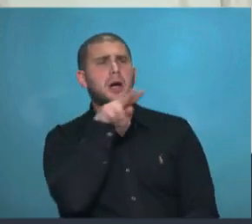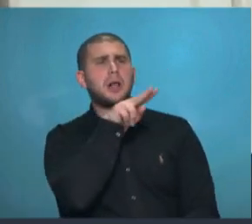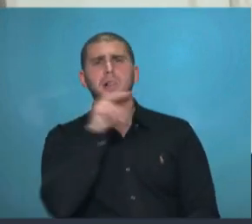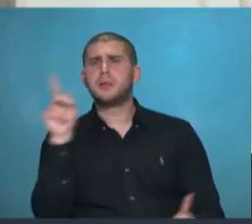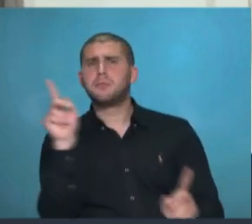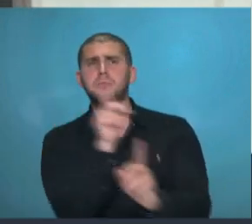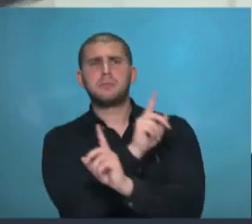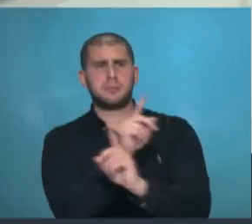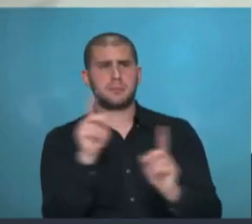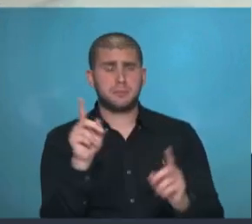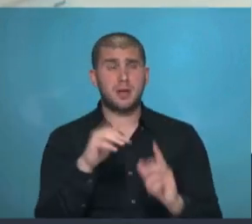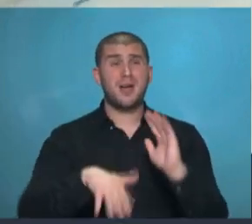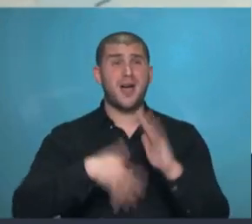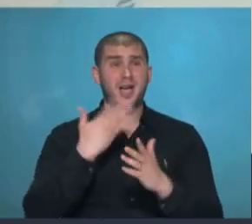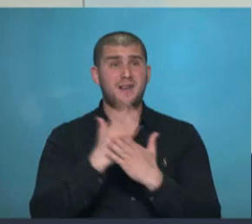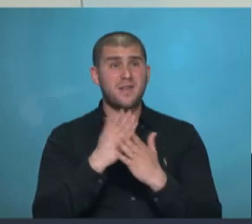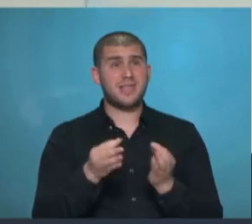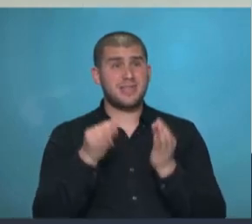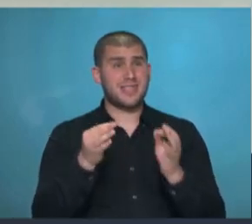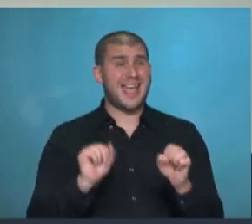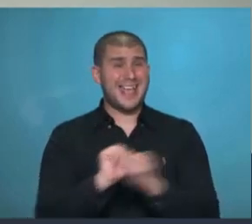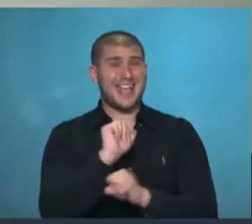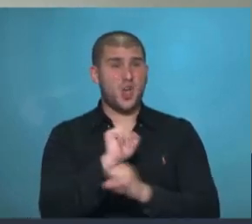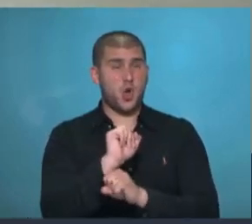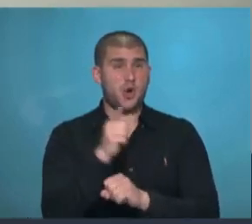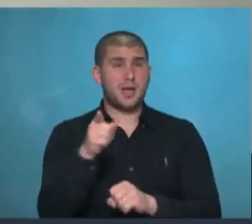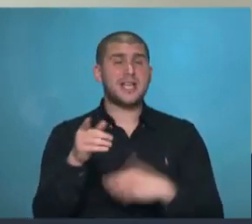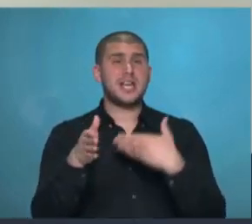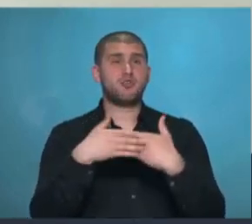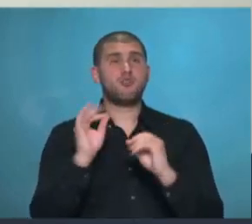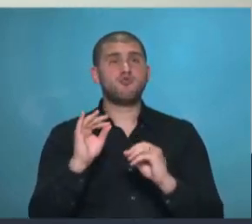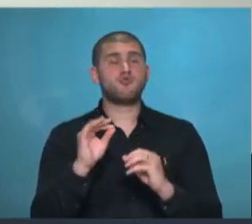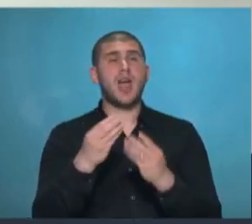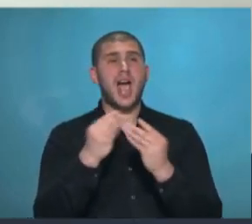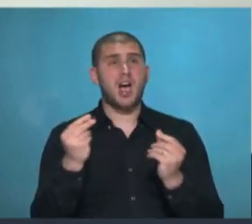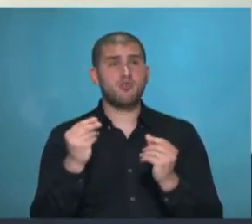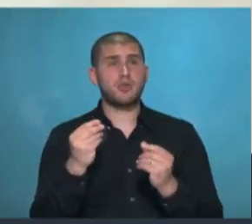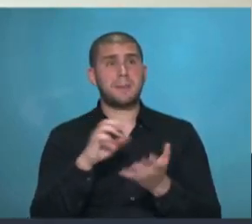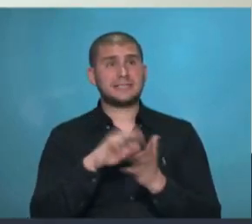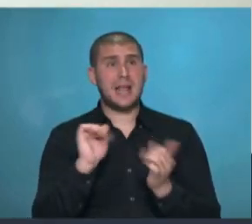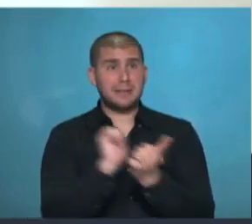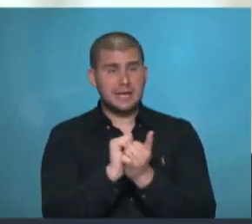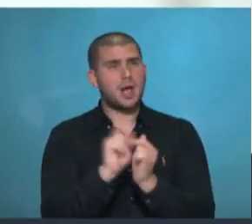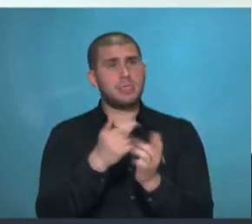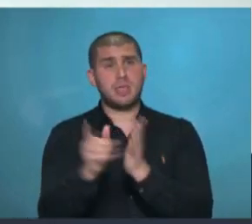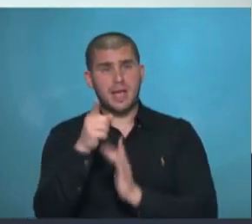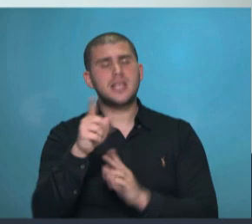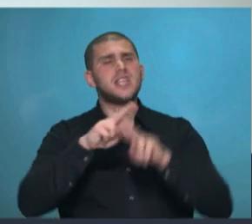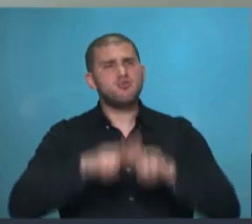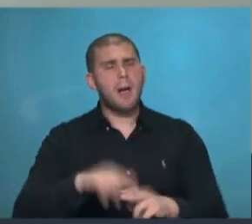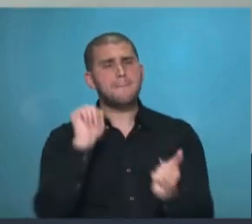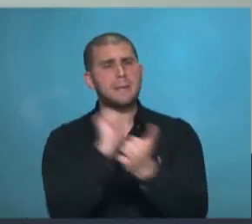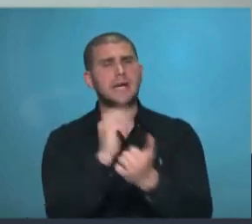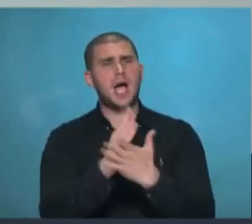מעובר. לאחר שנדחה הערעור שהגישה היום אשת החשוד המרכזי על מעצרה, היא תיוותר במעצר עד יום